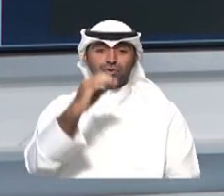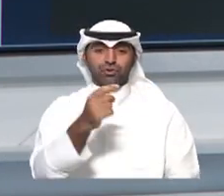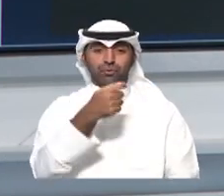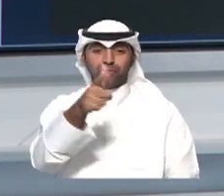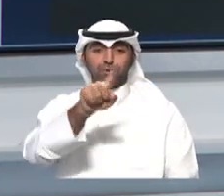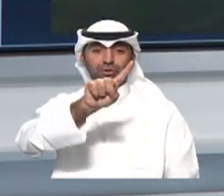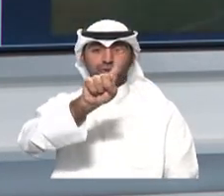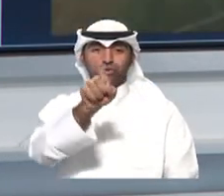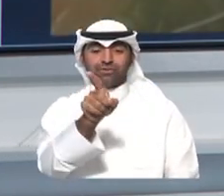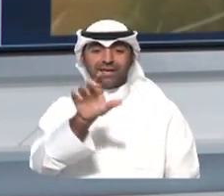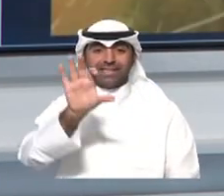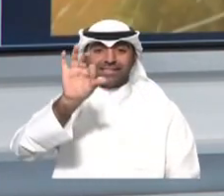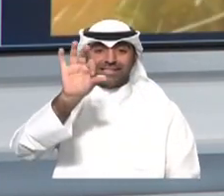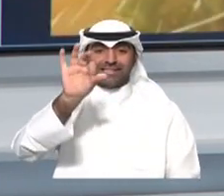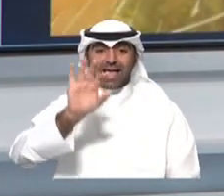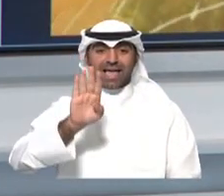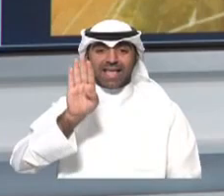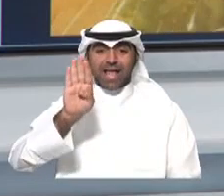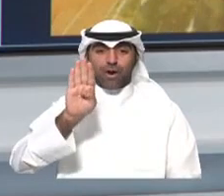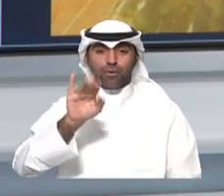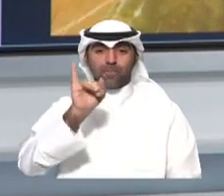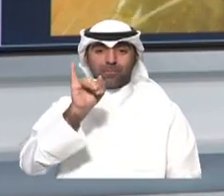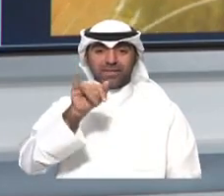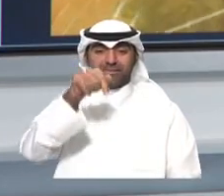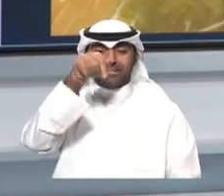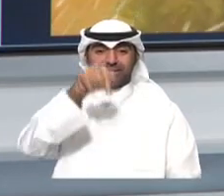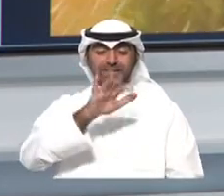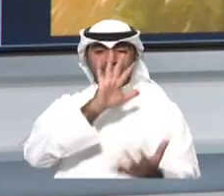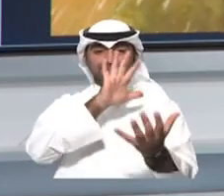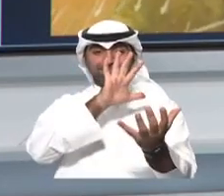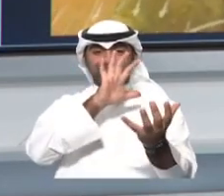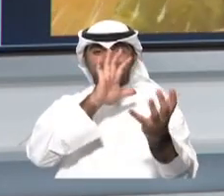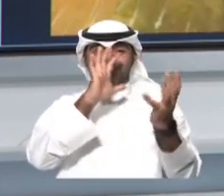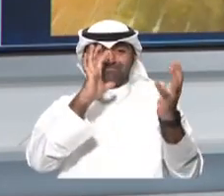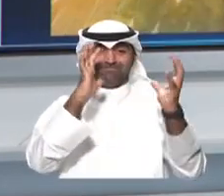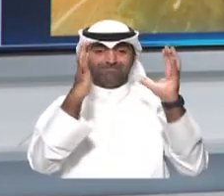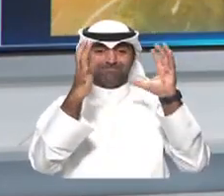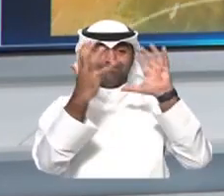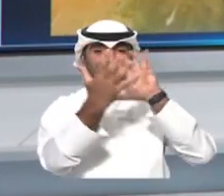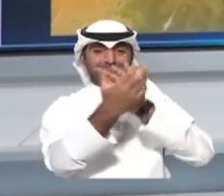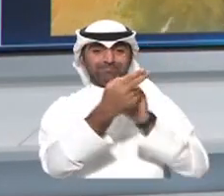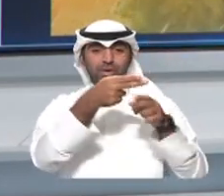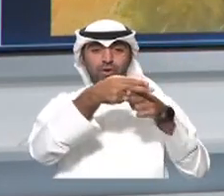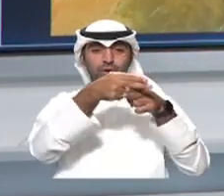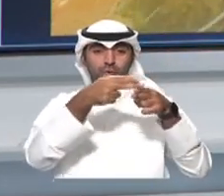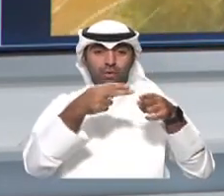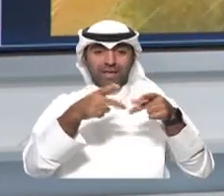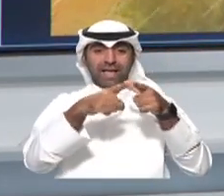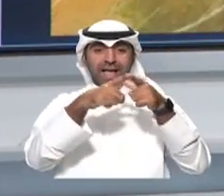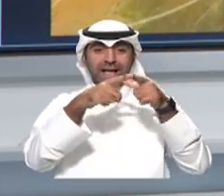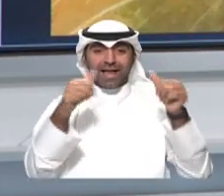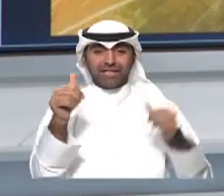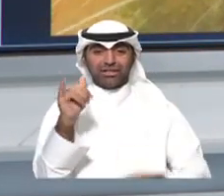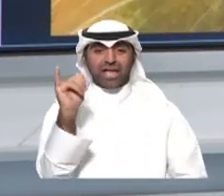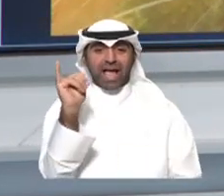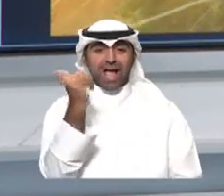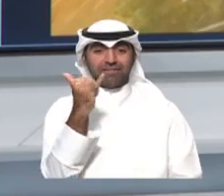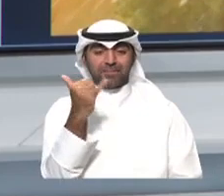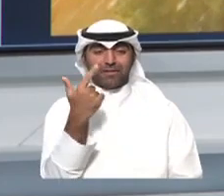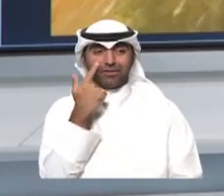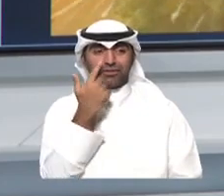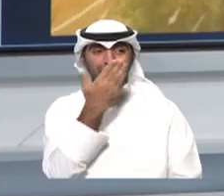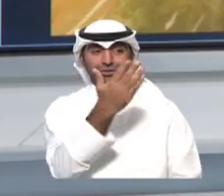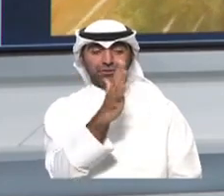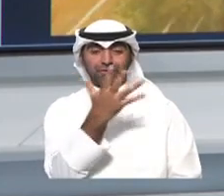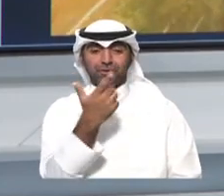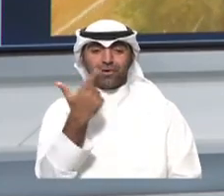في الساعة. حاليا أعزائي المشاهدين، دولة الكويت بدأ يدخل عليها منخفض جوي قادم من جهة الغرب محمول بكتلة هوائية رطبة،